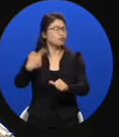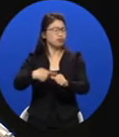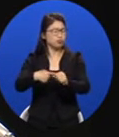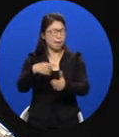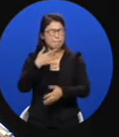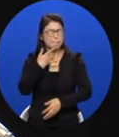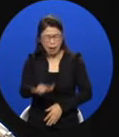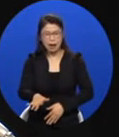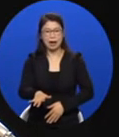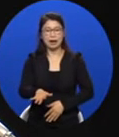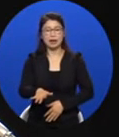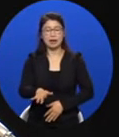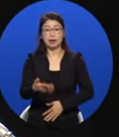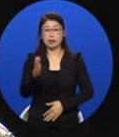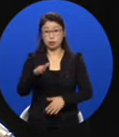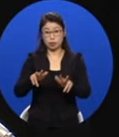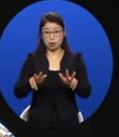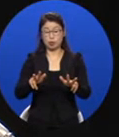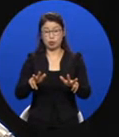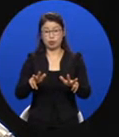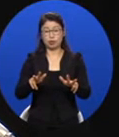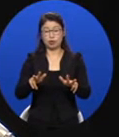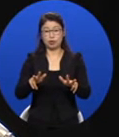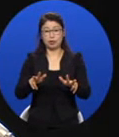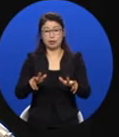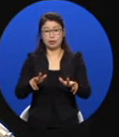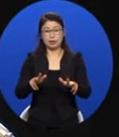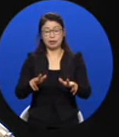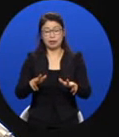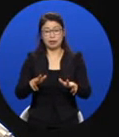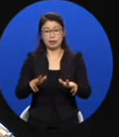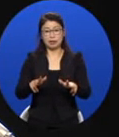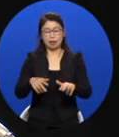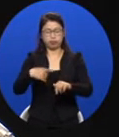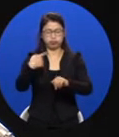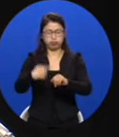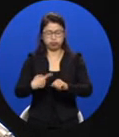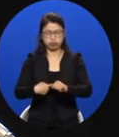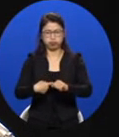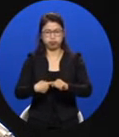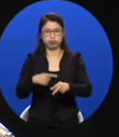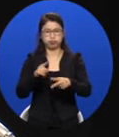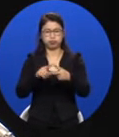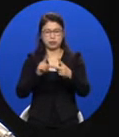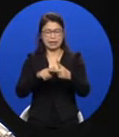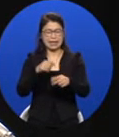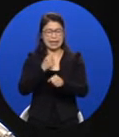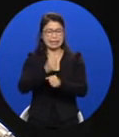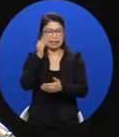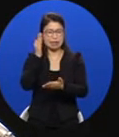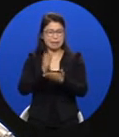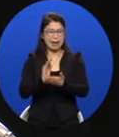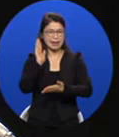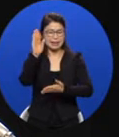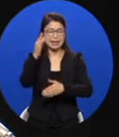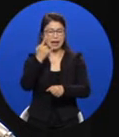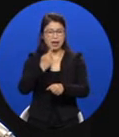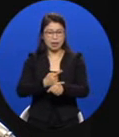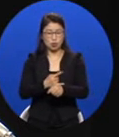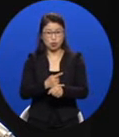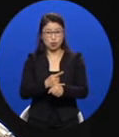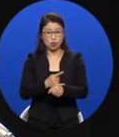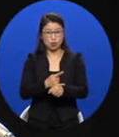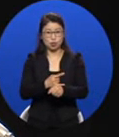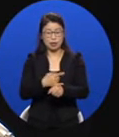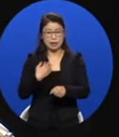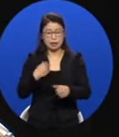번도 없습니다. 그런데 이번에는 참 비방하거나 하지 말자고 해놓고